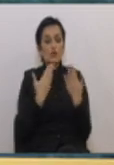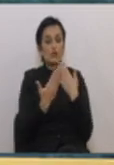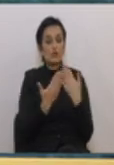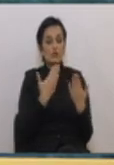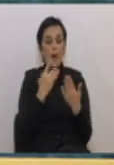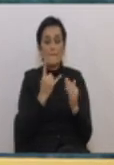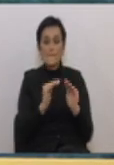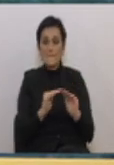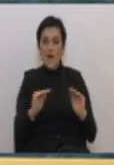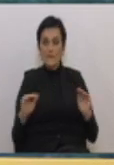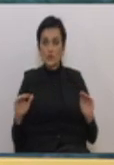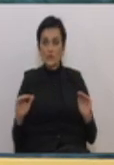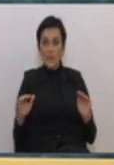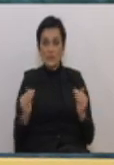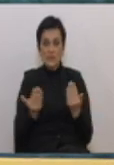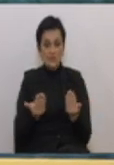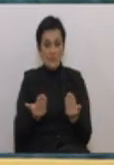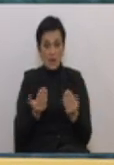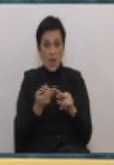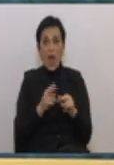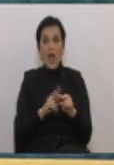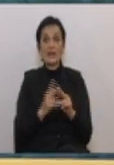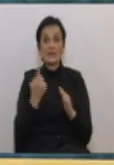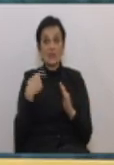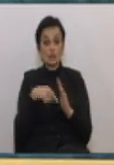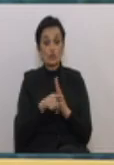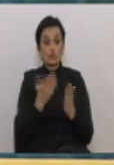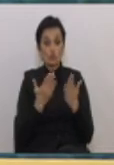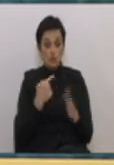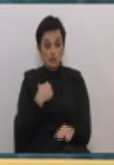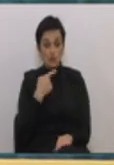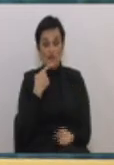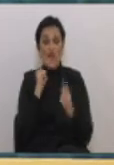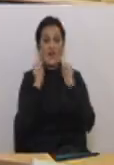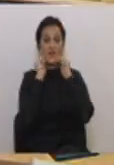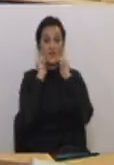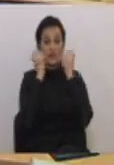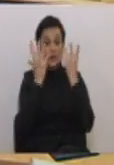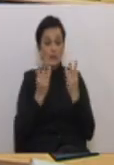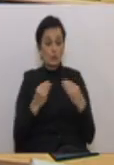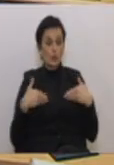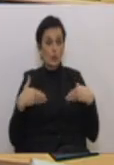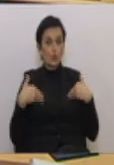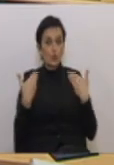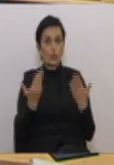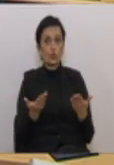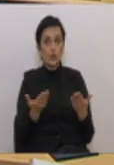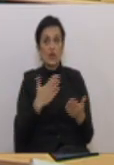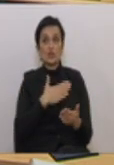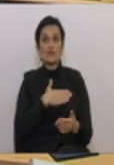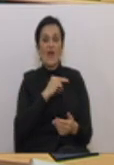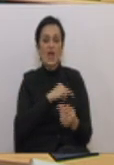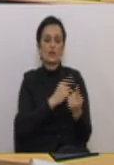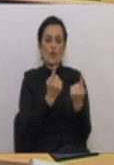ბავშვების მიმართ. აქედან გამომდინარე თუკი ვიტყვით რომ დაბადების დღეს ულოცავთ ჩვენ